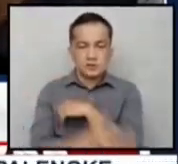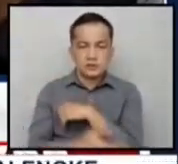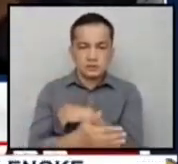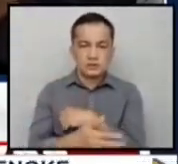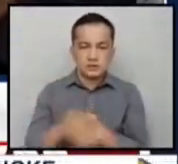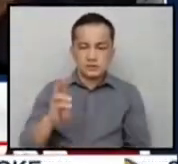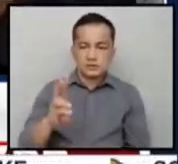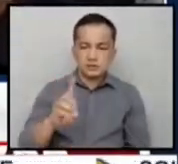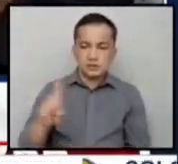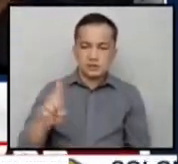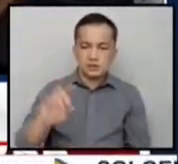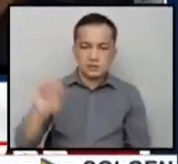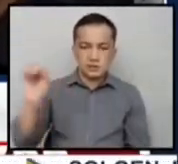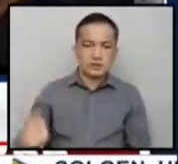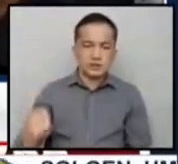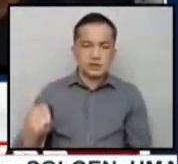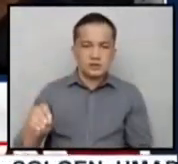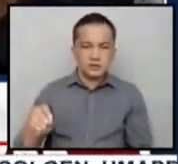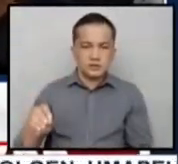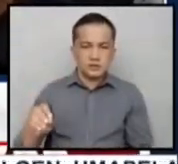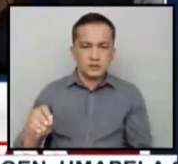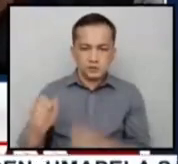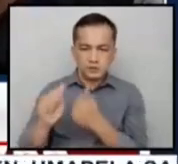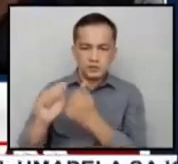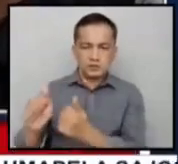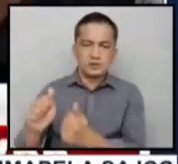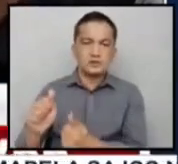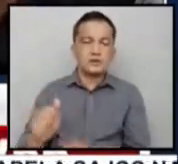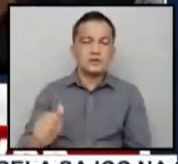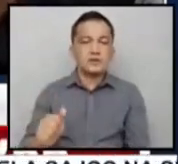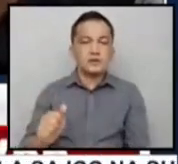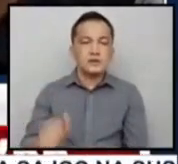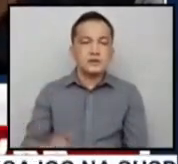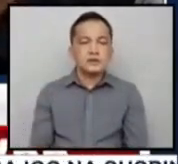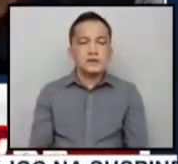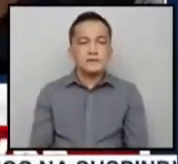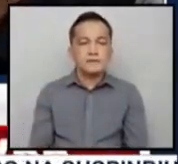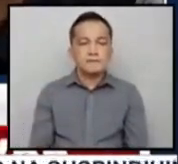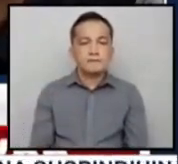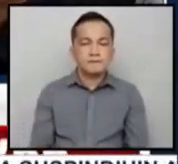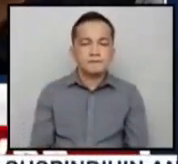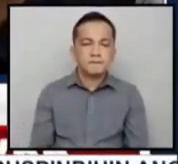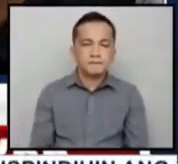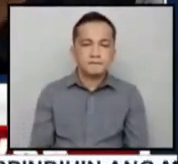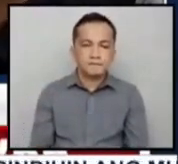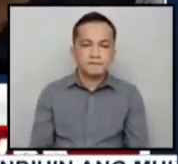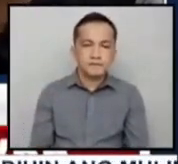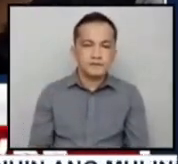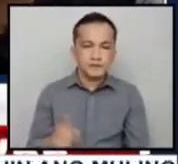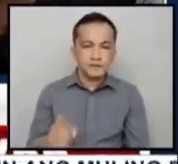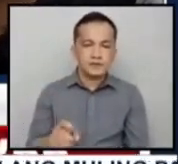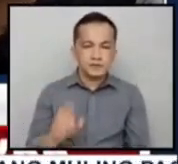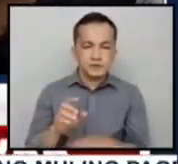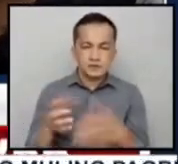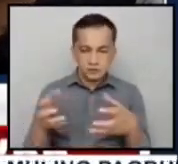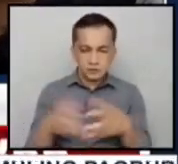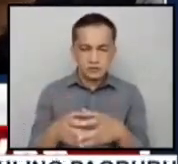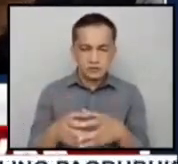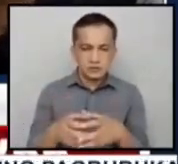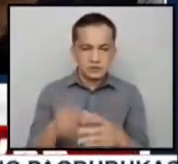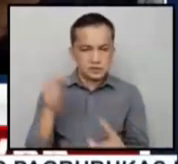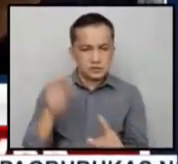61% na po ang nakapag-comply doon sa industry consolidation. So tinatarget to